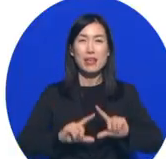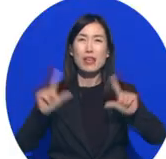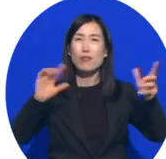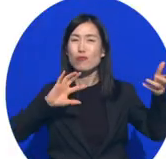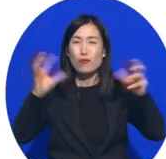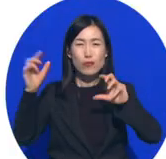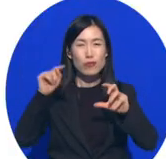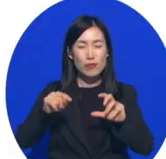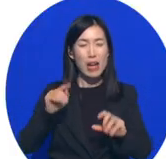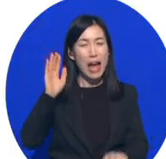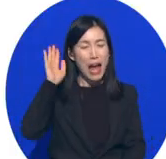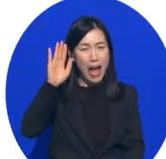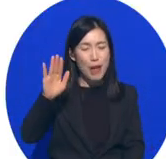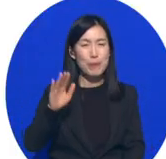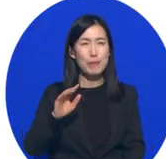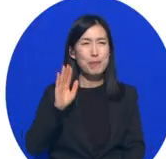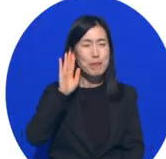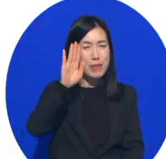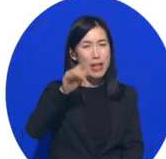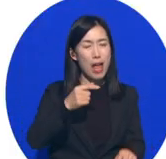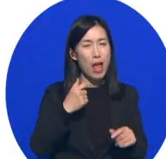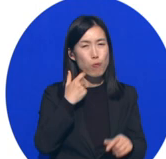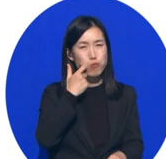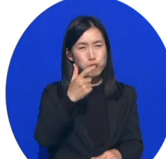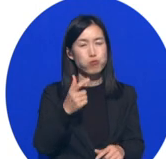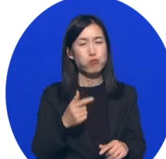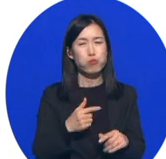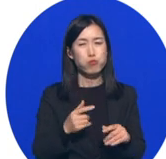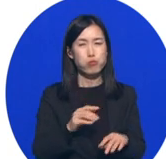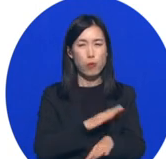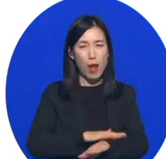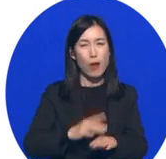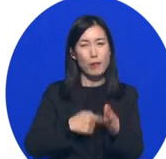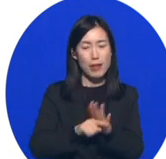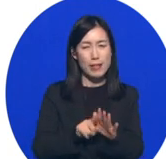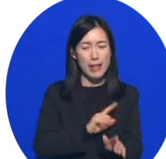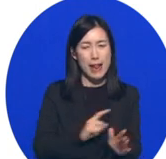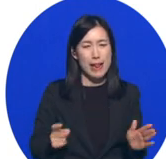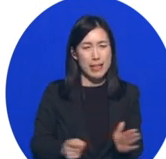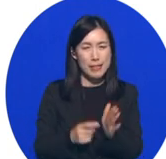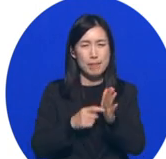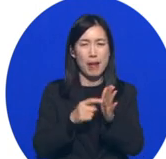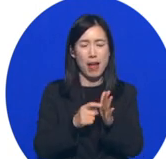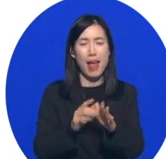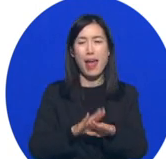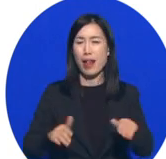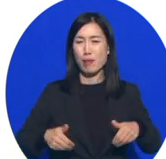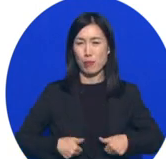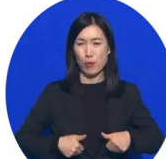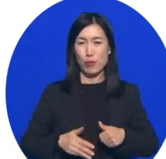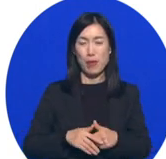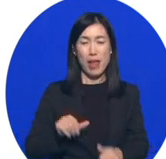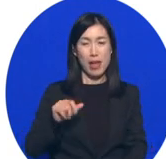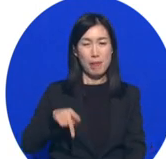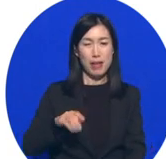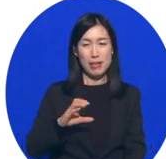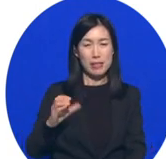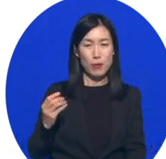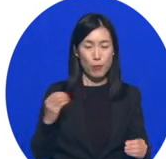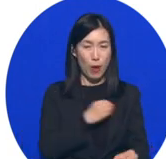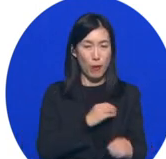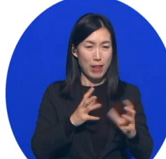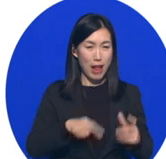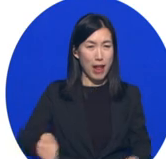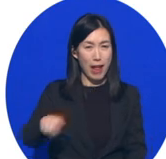위기를 지속 가능한 미래를 만들어 가기 위해 극복할 가장 시급한 과제라고 진단하며 펙 회원국의 역할이